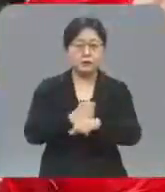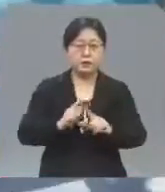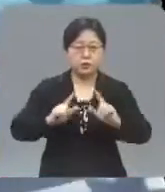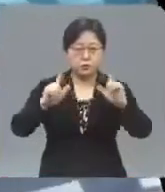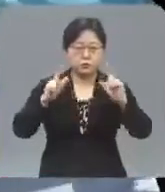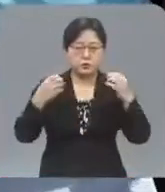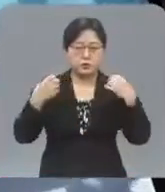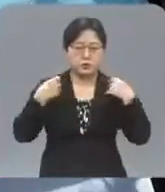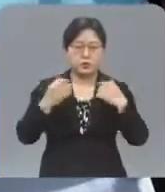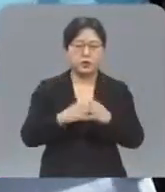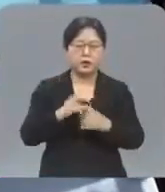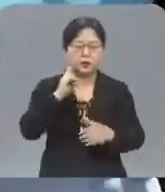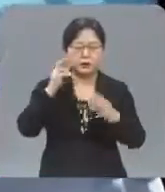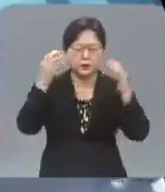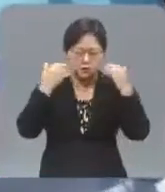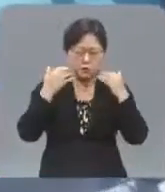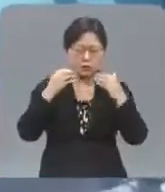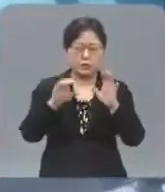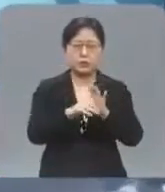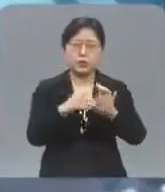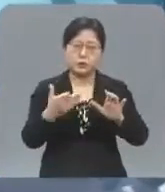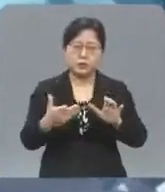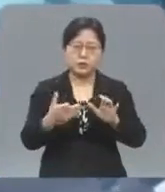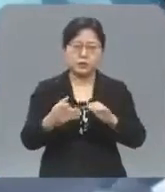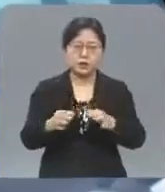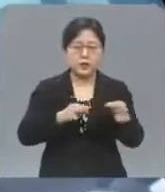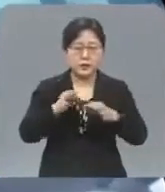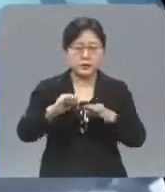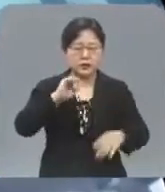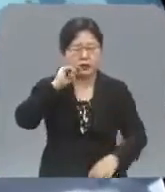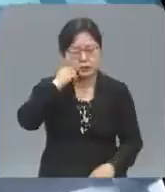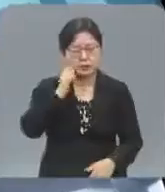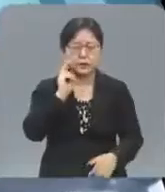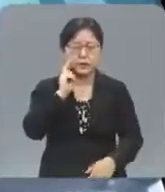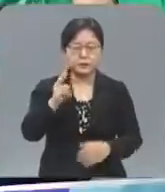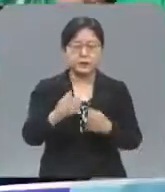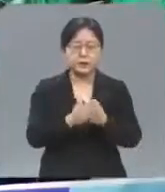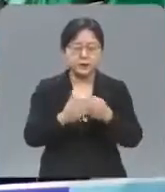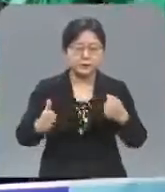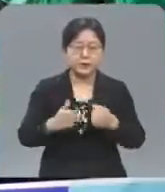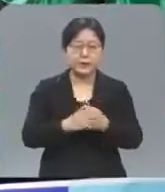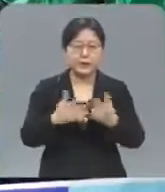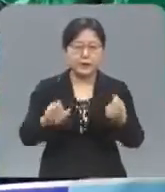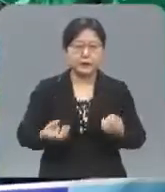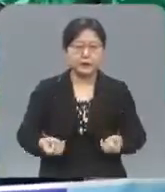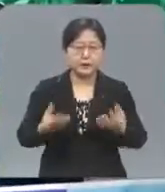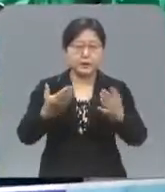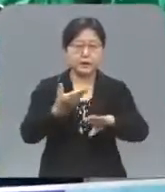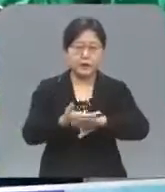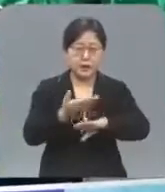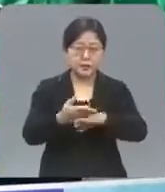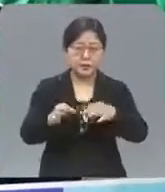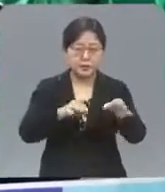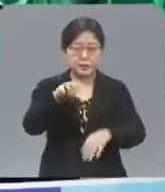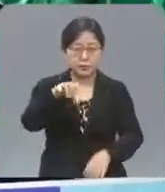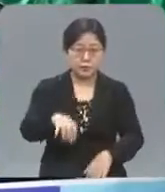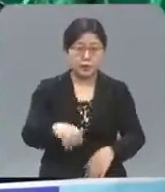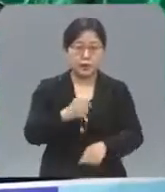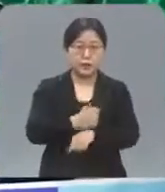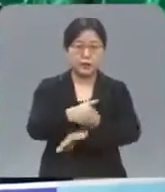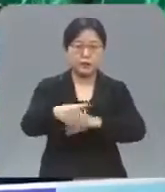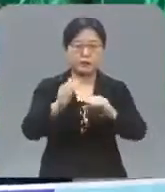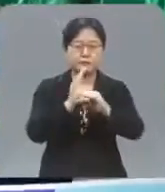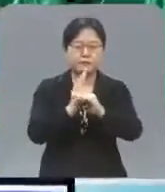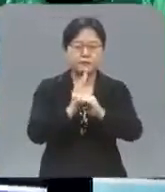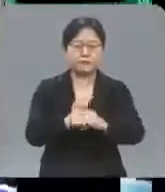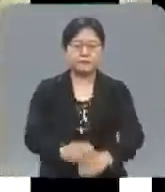동구는 이례적인 폭염에 코로나19까지 겹쳐 전통시장의 고충이 심해지고 있다며 이 같은 캠페인을 다른 전통시장에서도 진행할